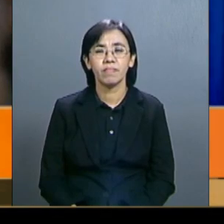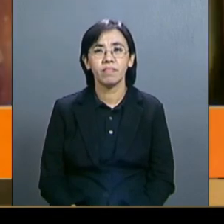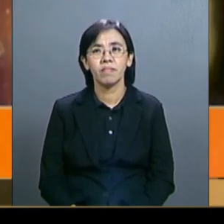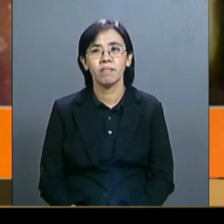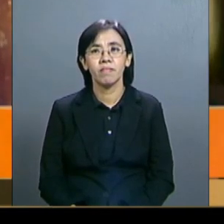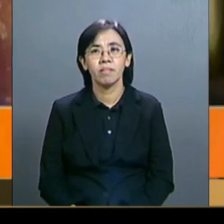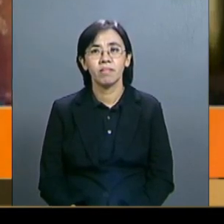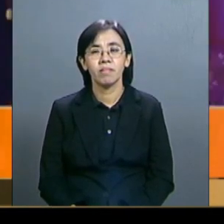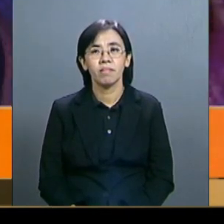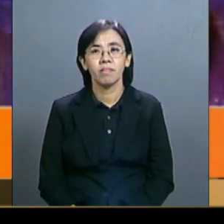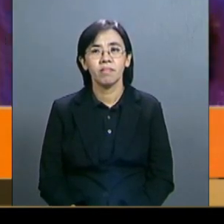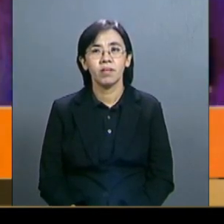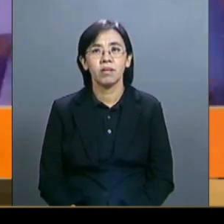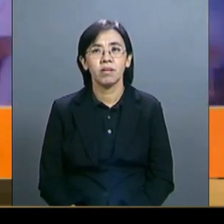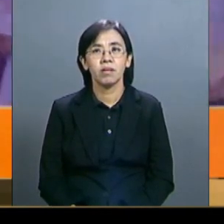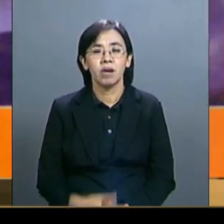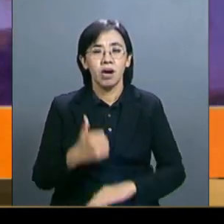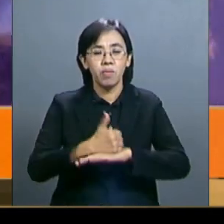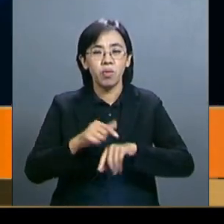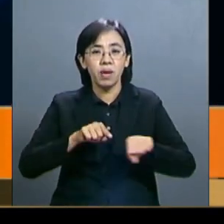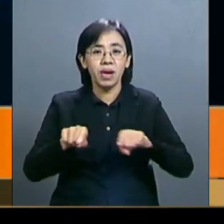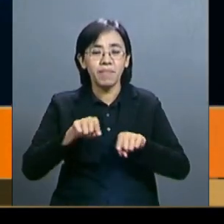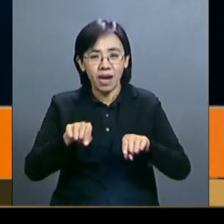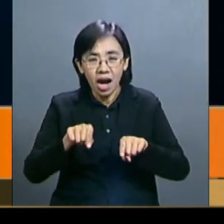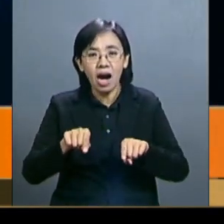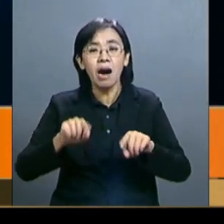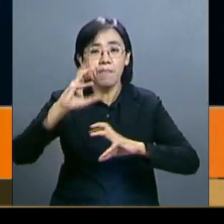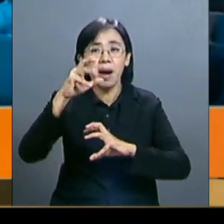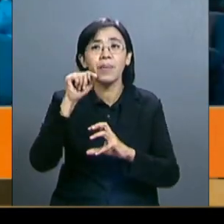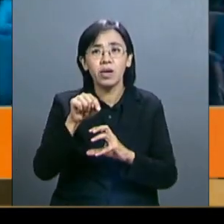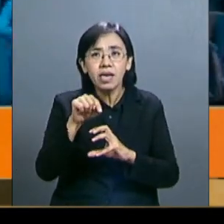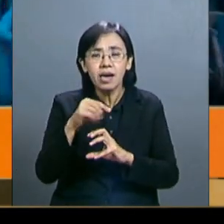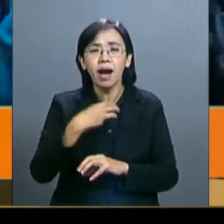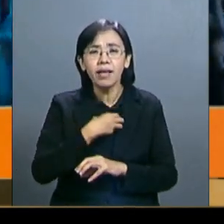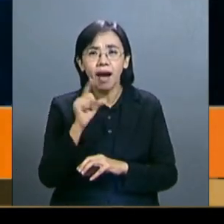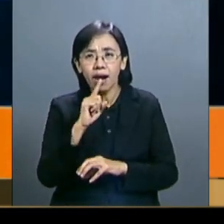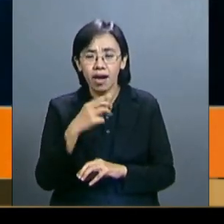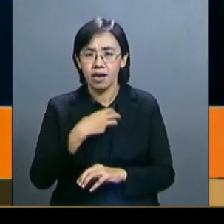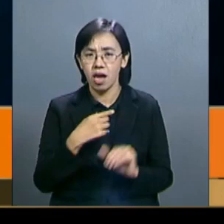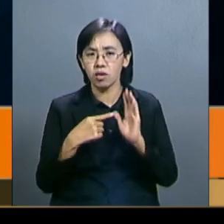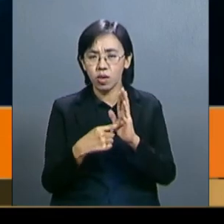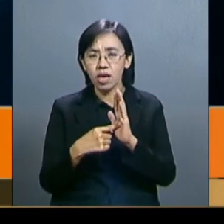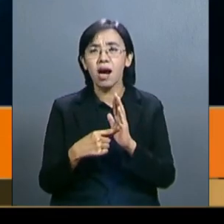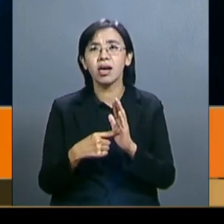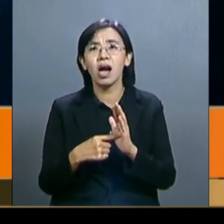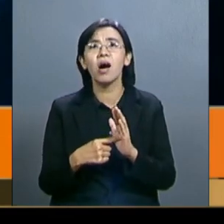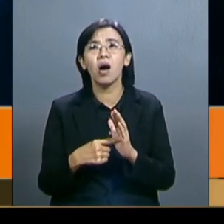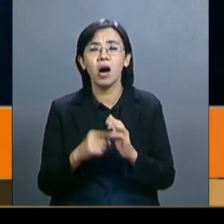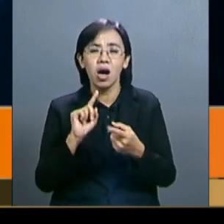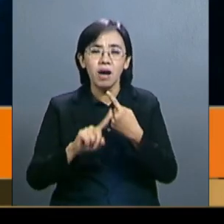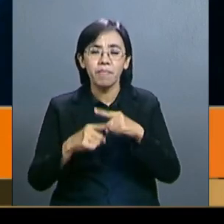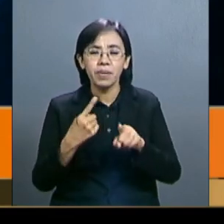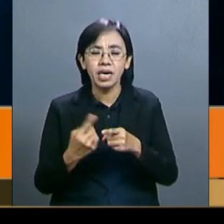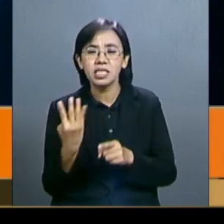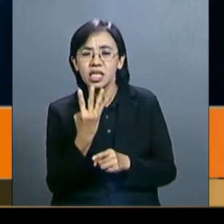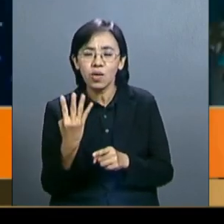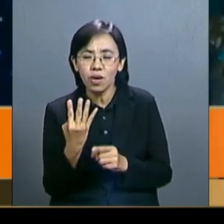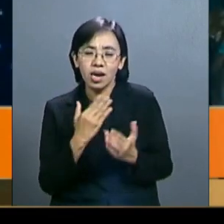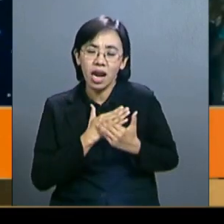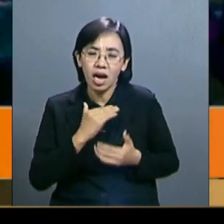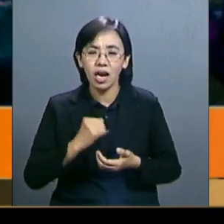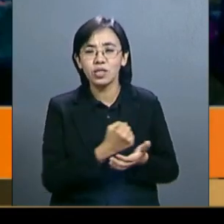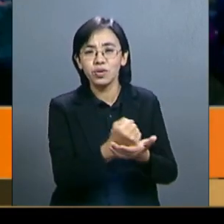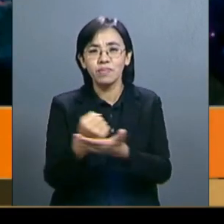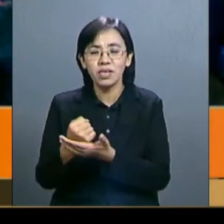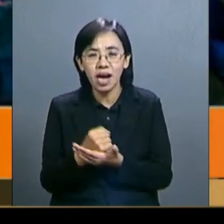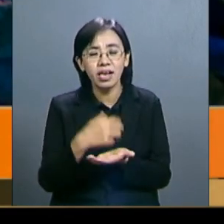จของชาเชนกาโกชผู้กำกับภาพยนตร์เรื่องนี้คือต้องการแสดงให้เห็นถึงมิตรภาพระหว่างเพื่อนที่ช่วยเหลือกันและเ